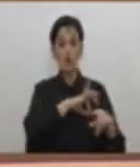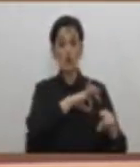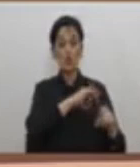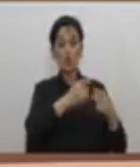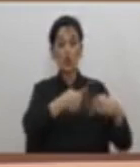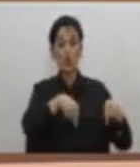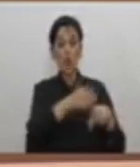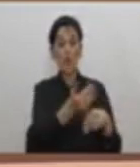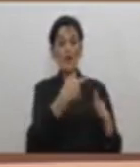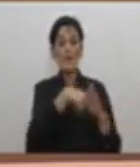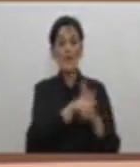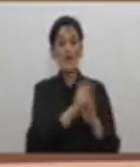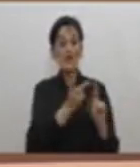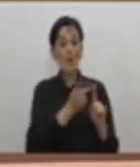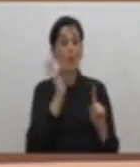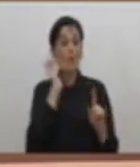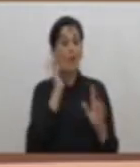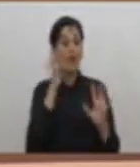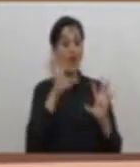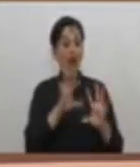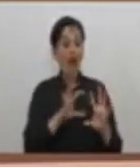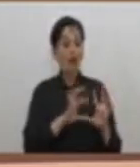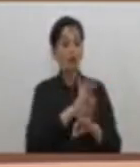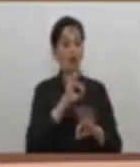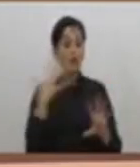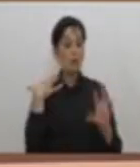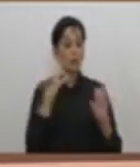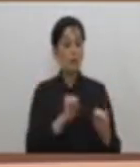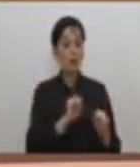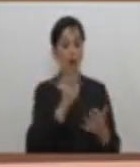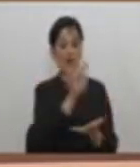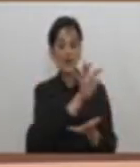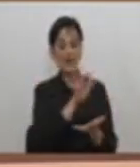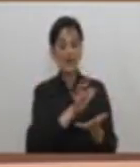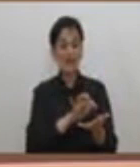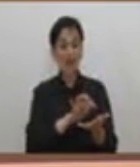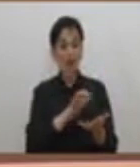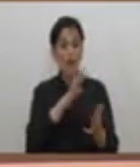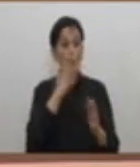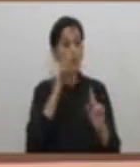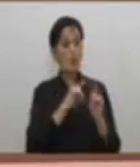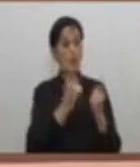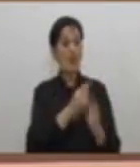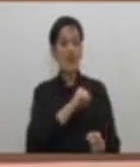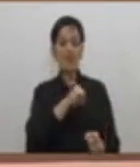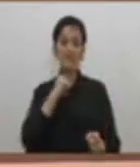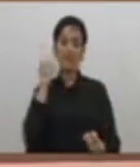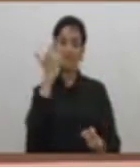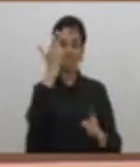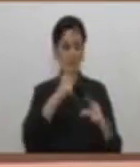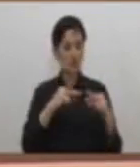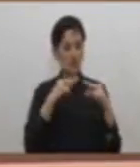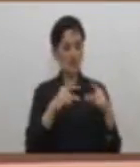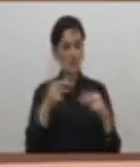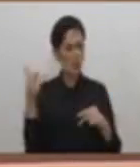კომიტეტის მიერ მეორე მოსმენით ხარდაჭერილი კანონპროექტის ტექსტი ინიციატორმა უმრავლესობის წევრებმა თვითნებურად შეცვალეს, რითაც